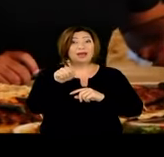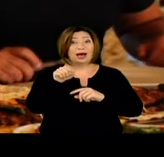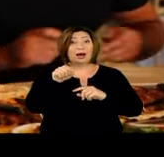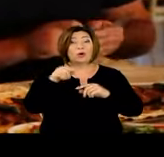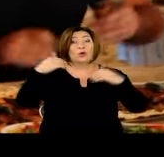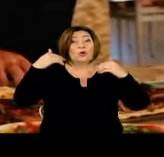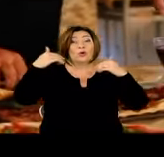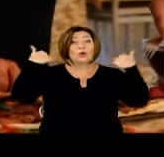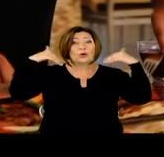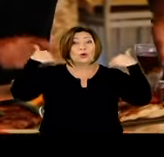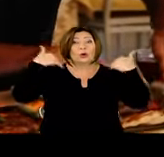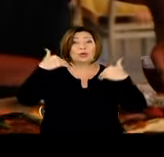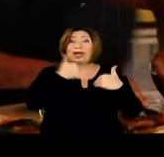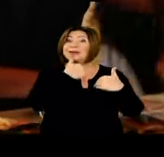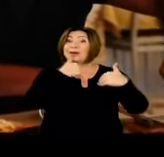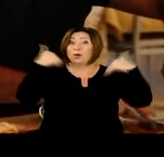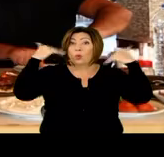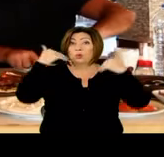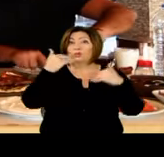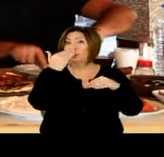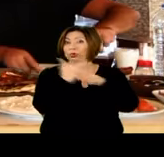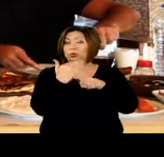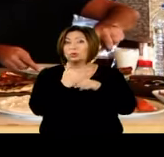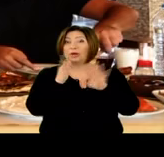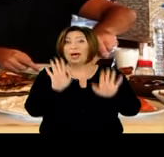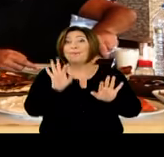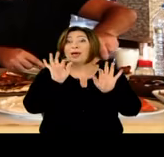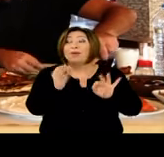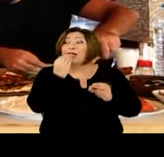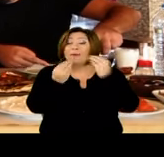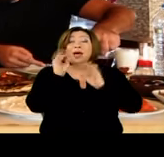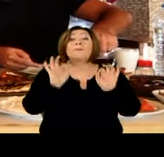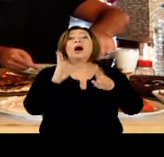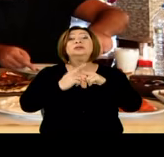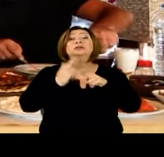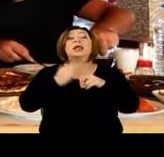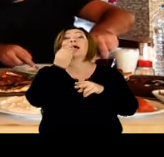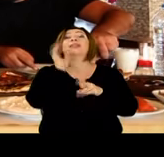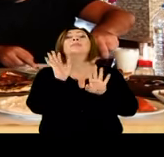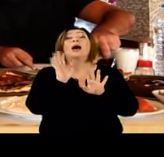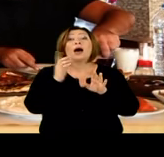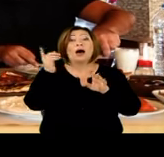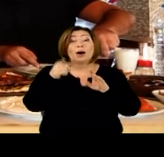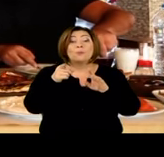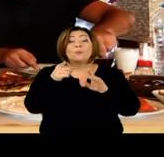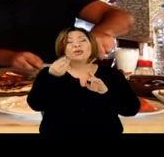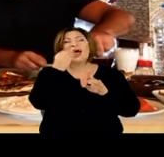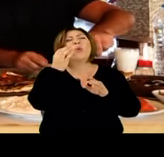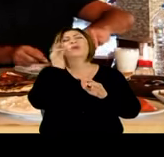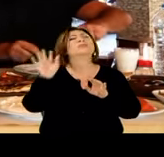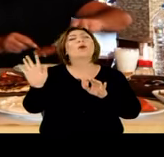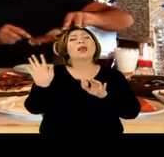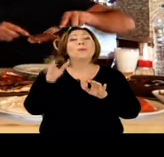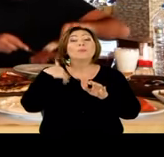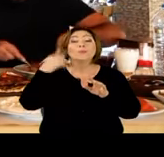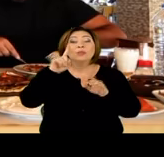koyun taburasından olur, erkek koyun. Hemen yemeye başlama, acele etme, Adana Kebap'ını bulaman. Abi o yer, onun işi var. Biz o yüzden...